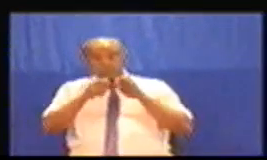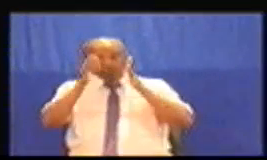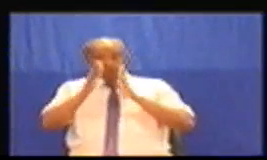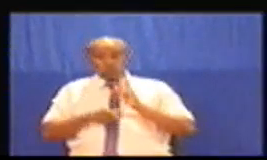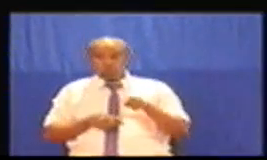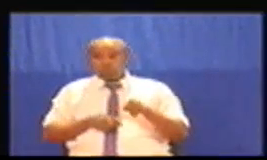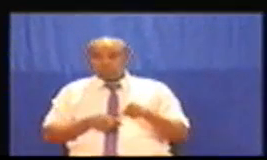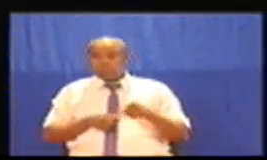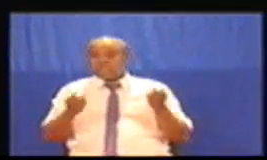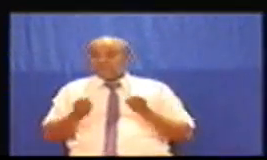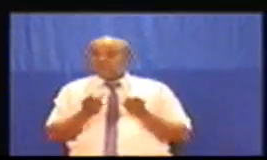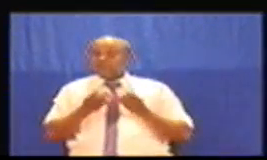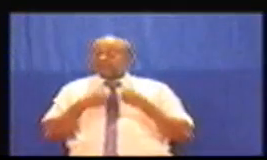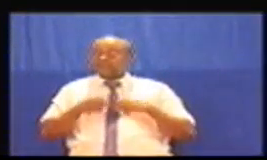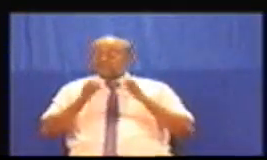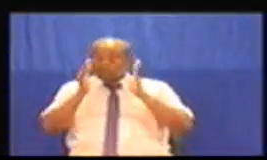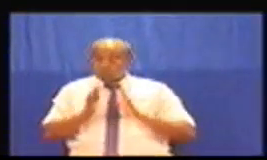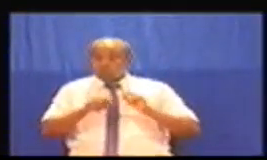lakini pia mtendaji mkuu wa mahakama.